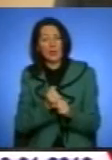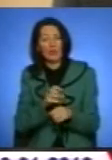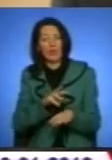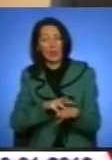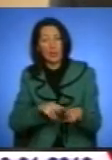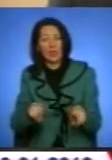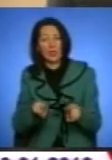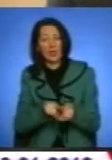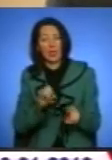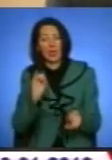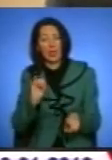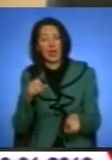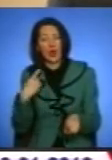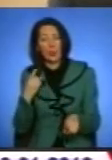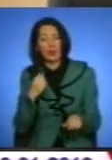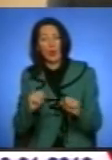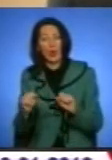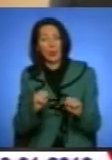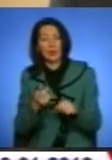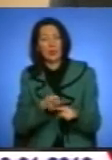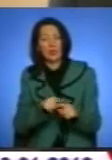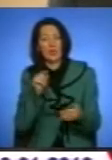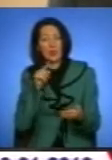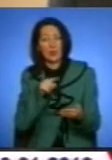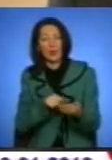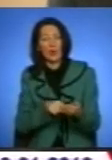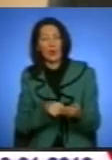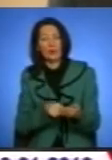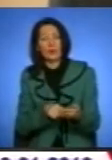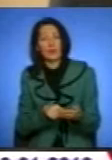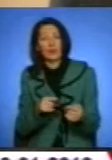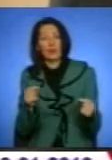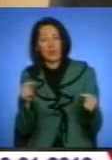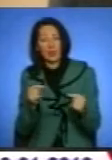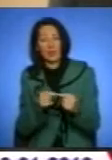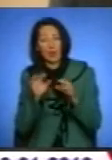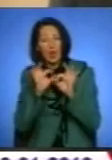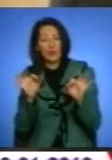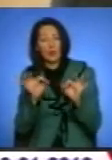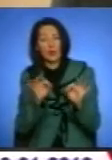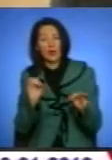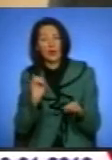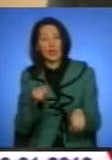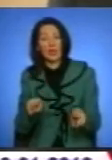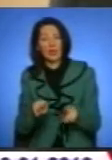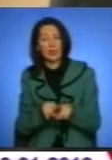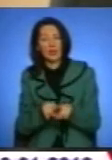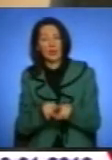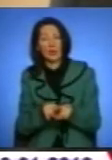міліції, так і обласного управління. Це з метою належного інформування і так само,